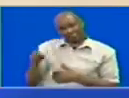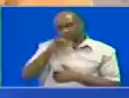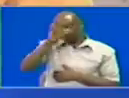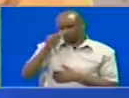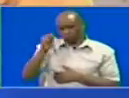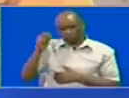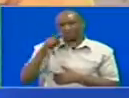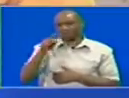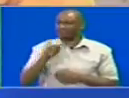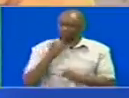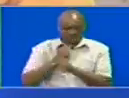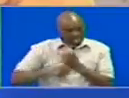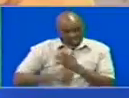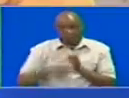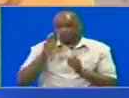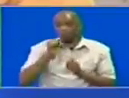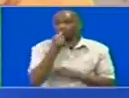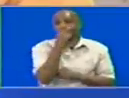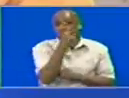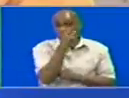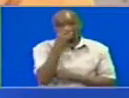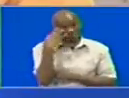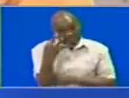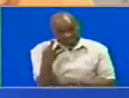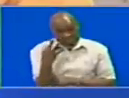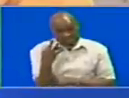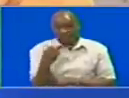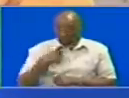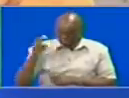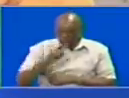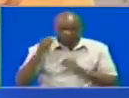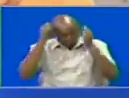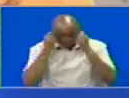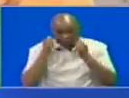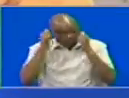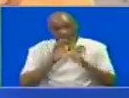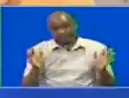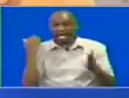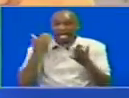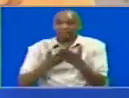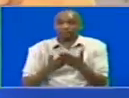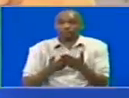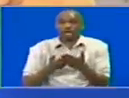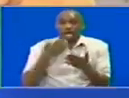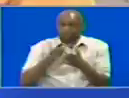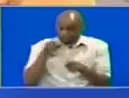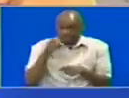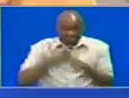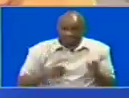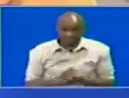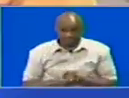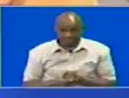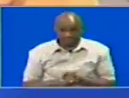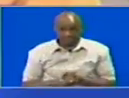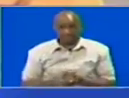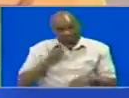diligent. Tokea mwaka 2003 tumetumia kondomu mpaka dakika hii.